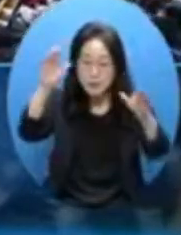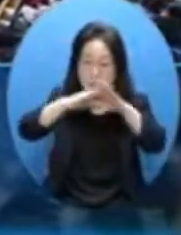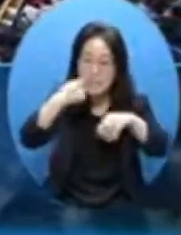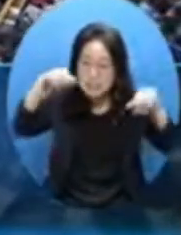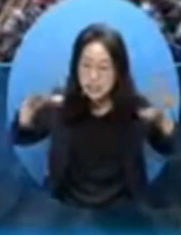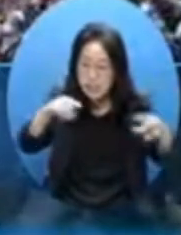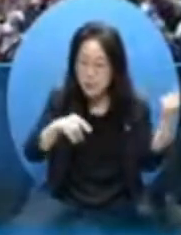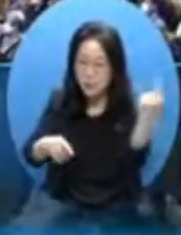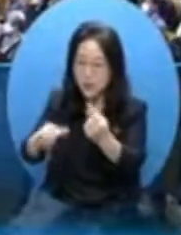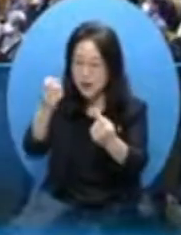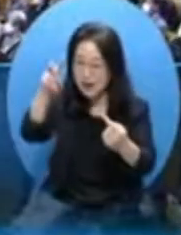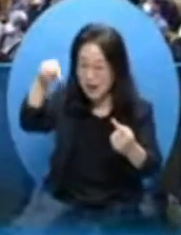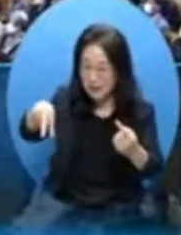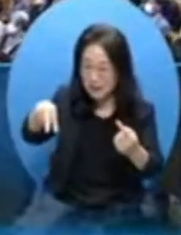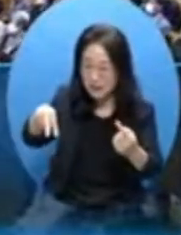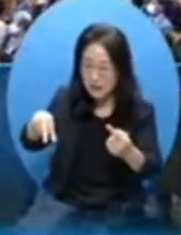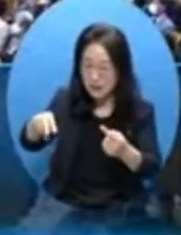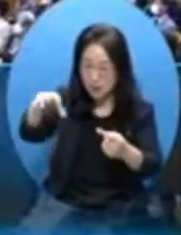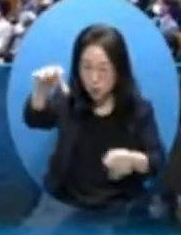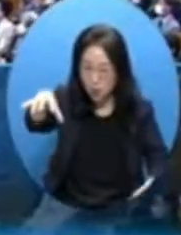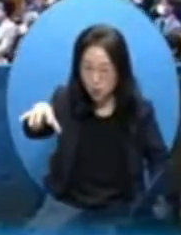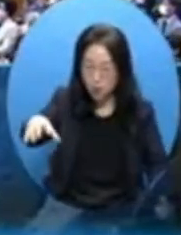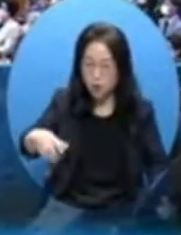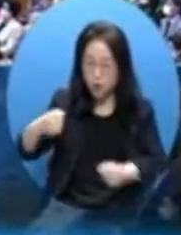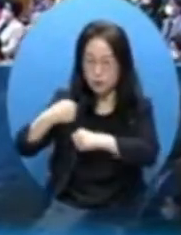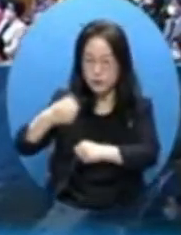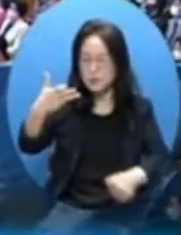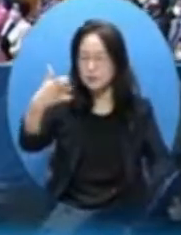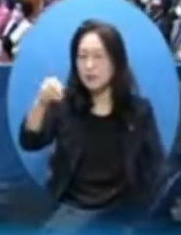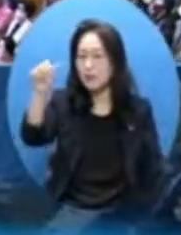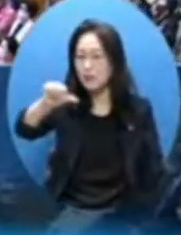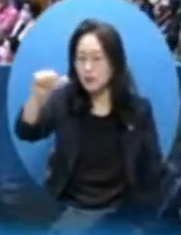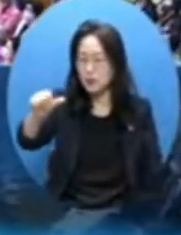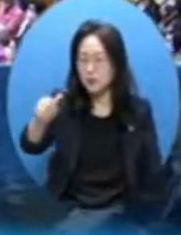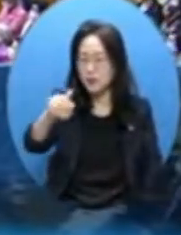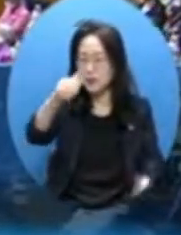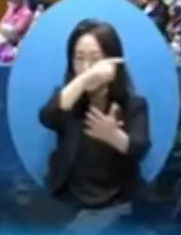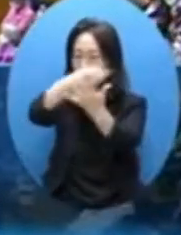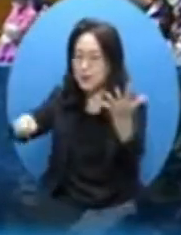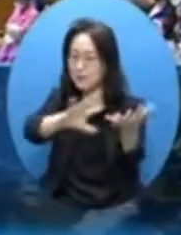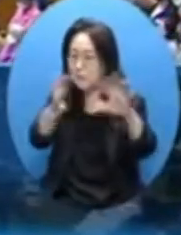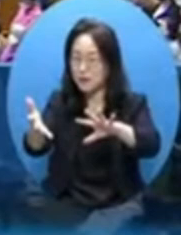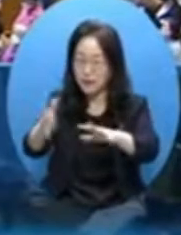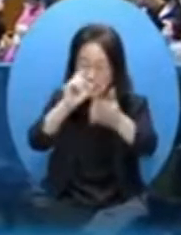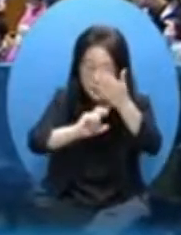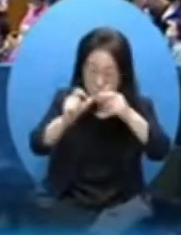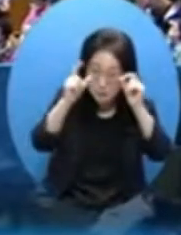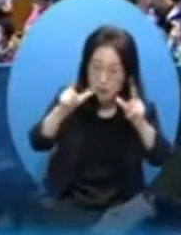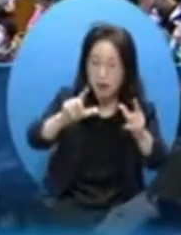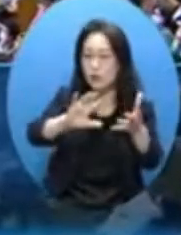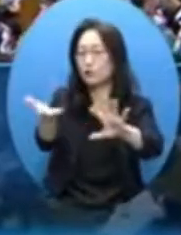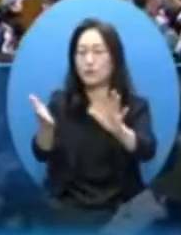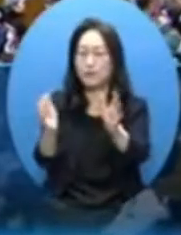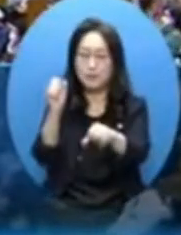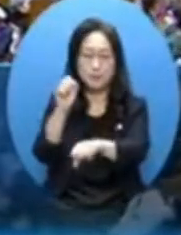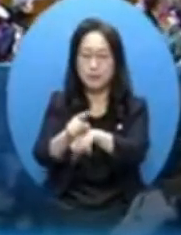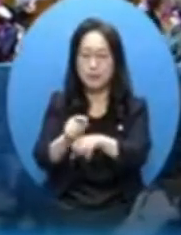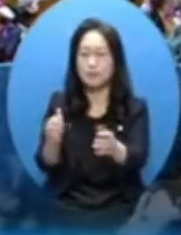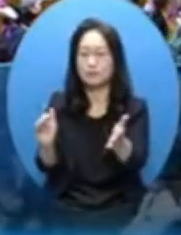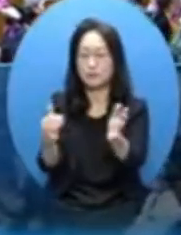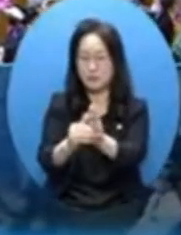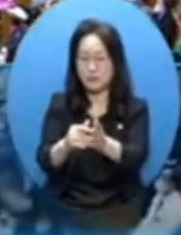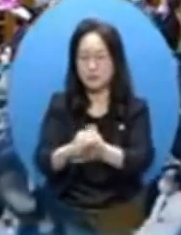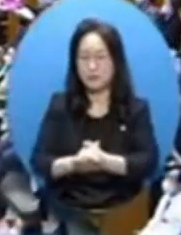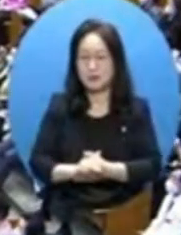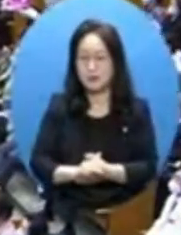아수르 진영에서 군사 18만 5천 명을 친지라. 아침에 일찍 일어나 보니 다 송장이 되었더라.